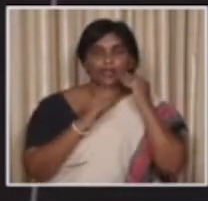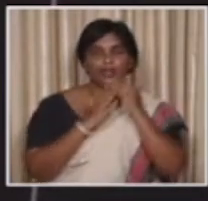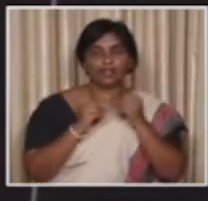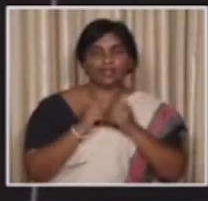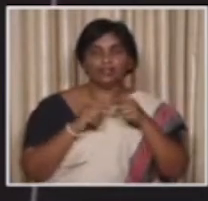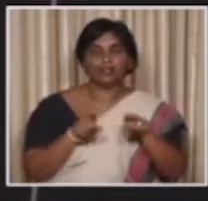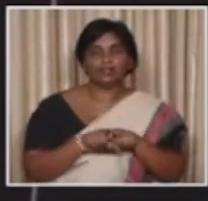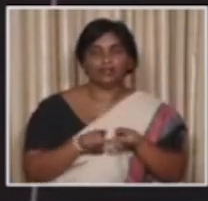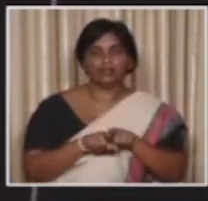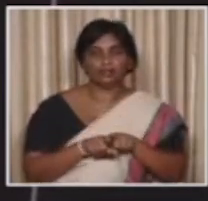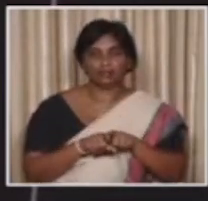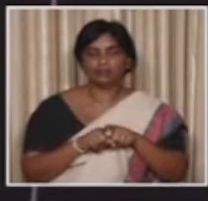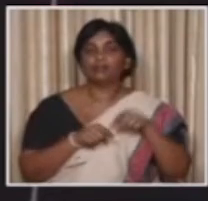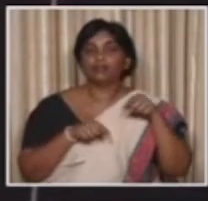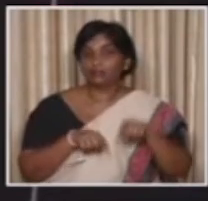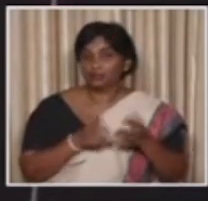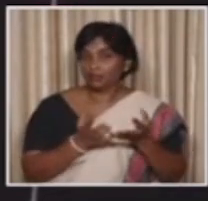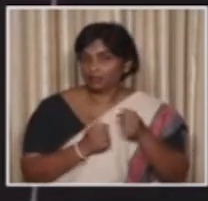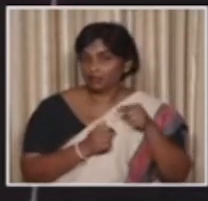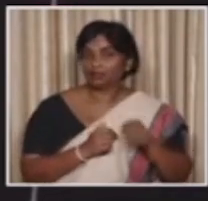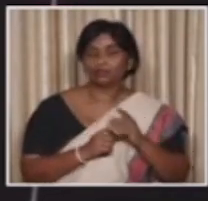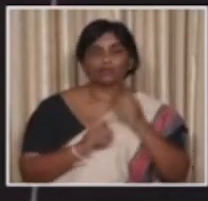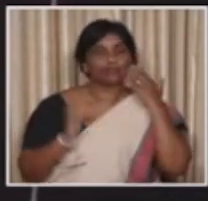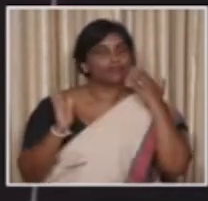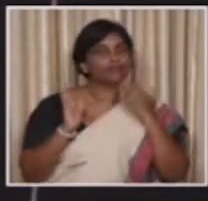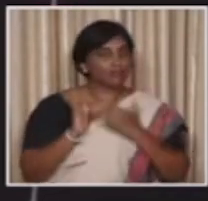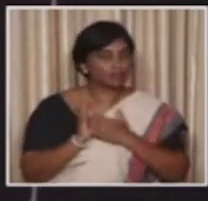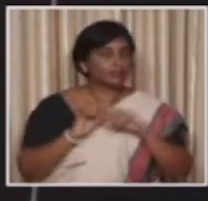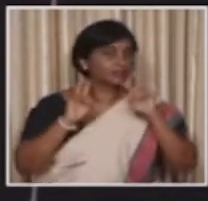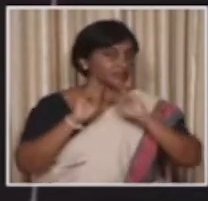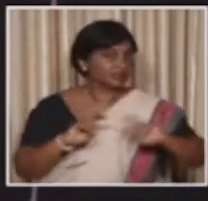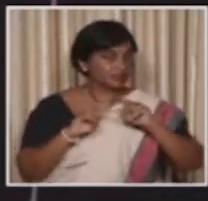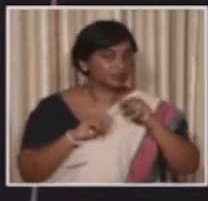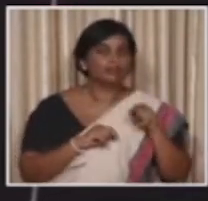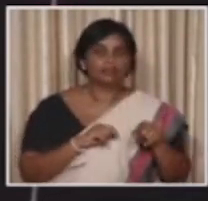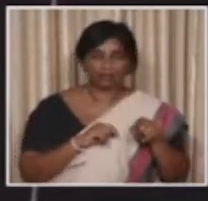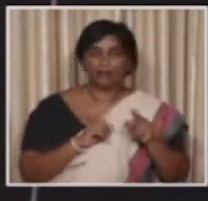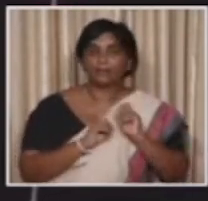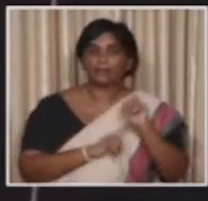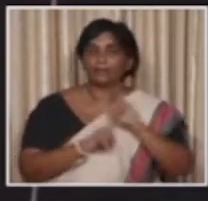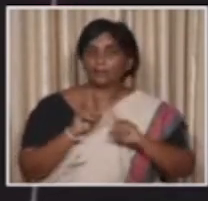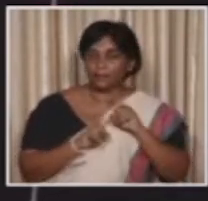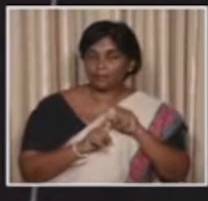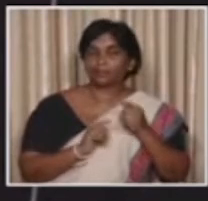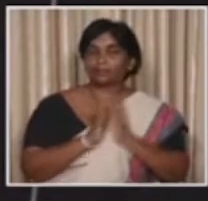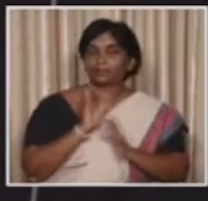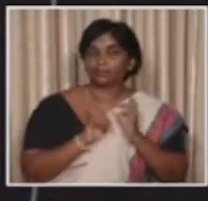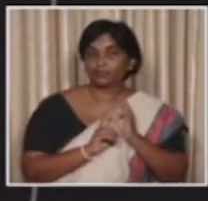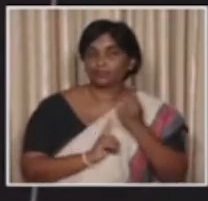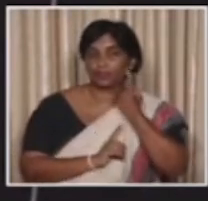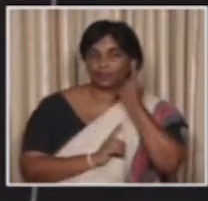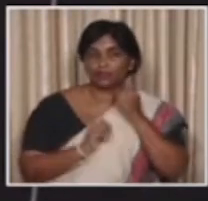තියෙන්න ඕනේ. හැබැයි ඒ ගත්තාම ඒ කොංග්‍රස් එකේ රිසර්ච් එක ගත්තාම ඒ පාර්ලිමේන්තු මන්ත්‍රීවරුන්ට දෙන